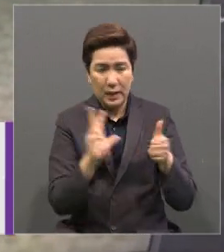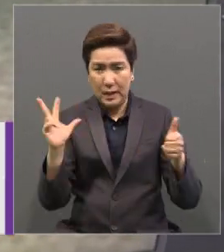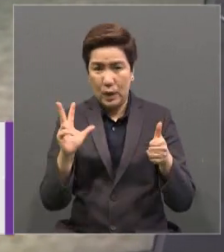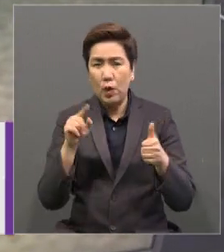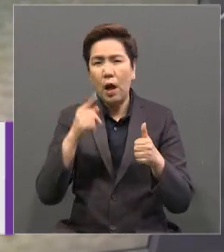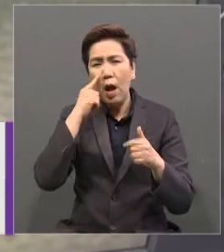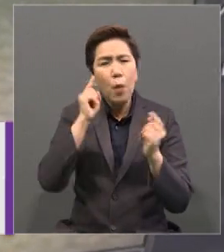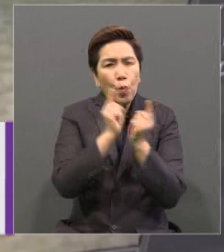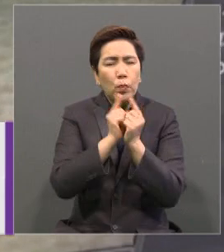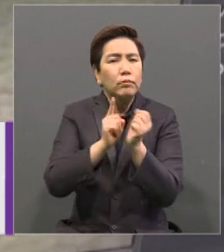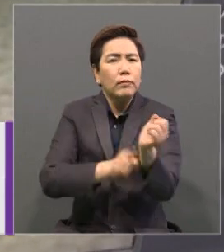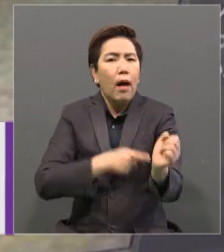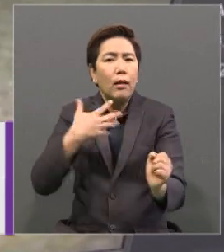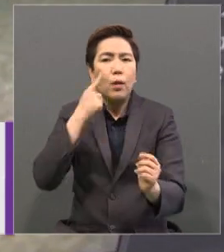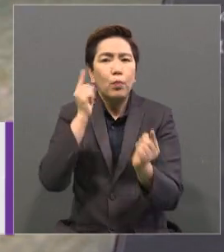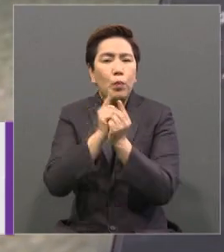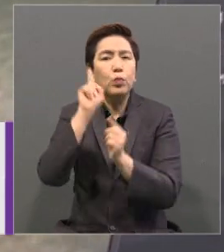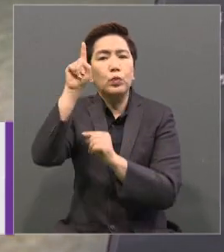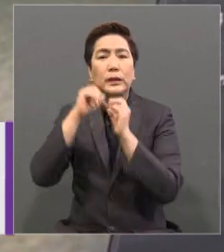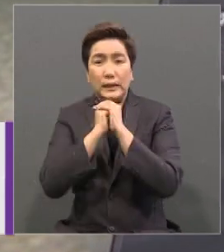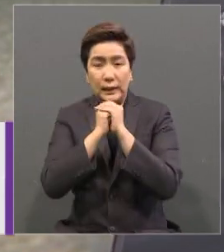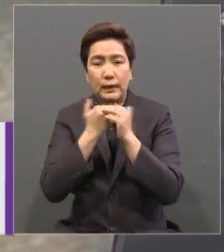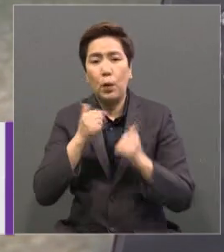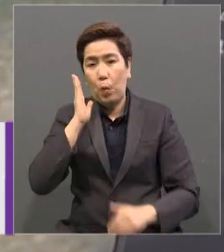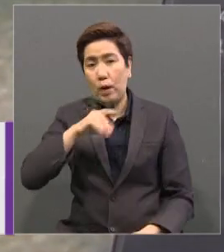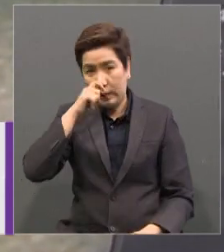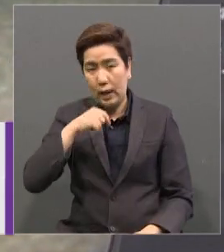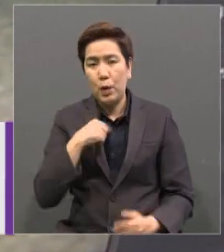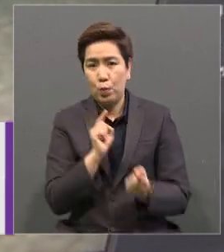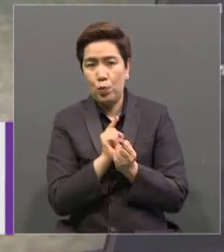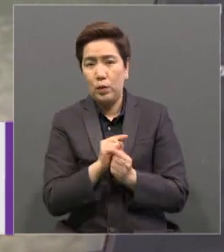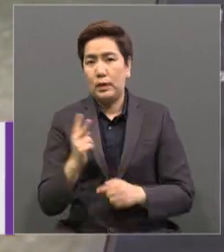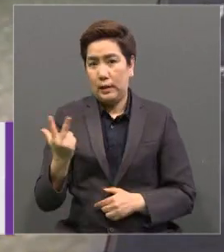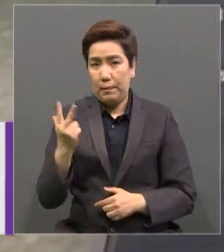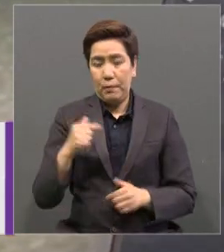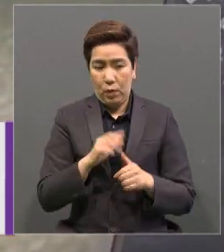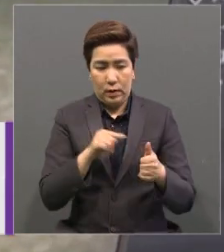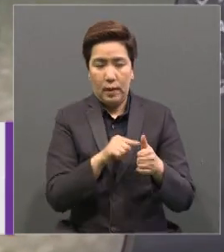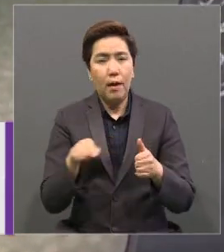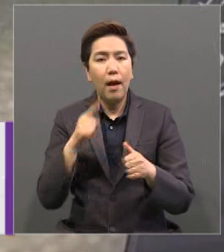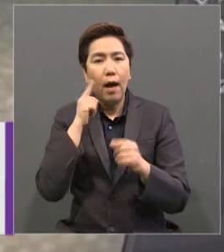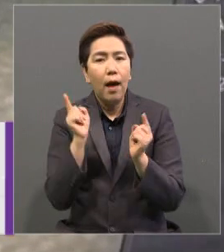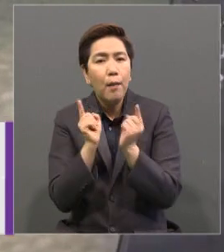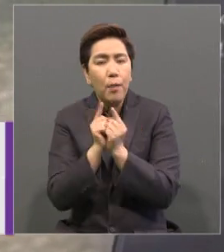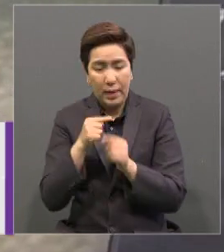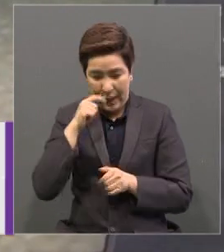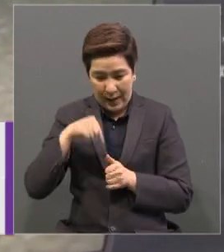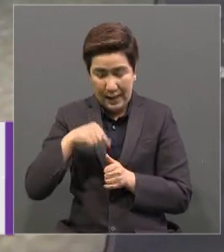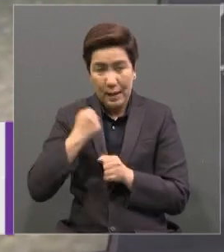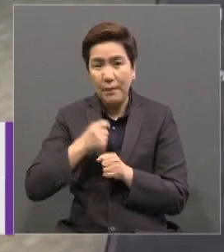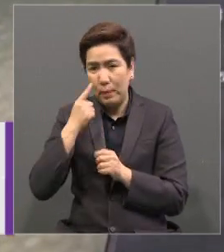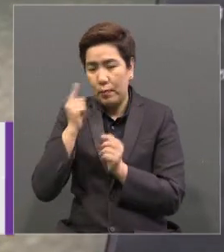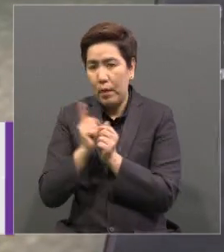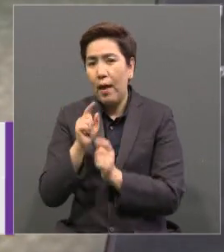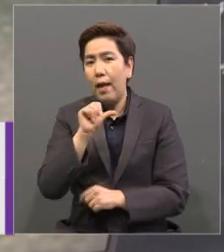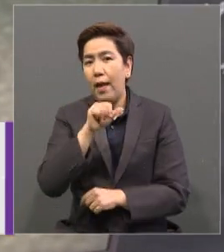ที่จีนแล้วนะคะส่วนผู้ต้องหาคนไทยเนี่ยรู้จักกับผู้ต้องหาชาวจีนทั้ง3คนผ่านแอปพลิเคชันแล้วก็มีการนัดแนะม